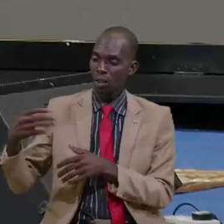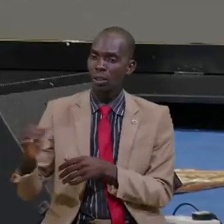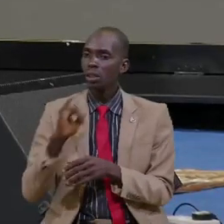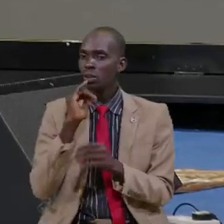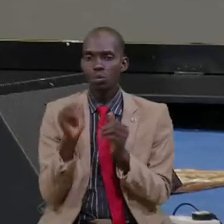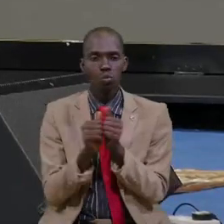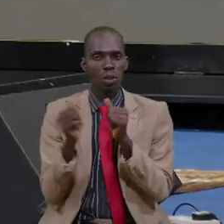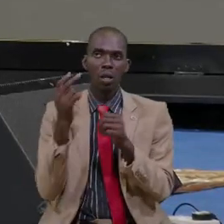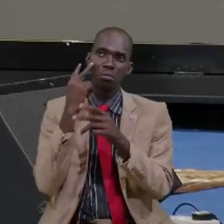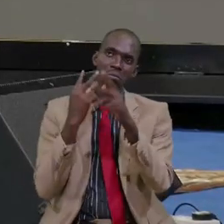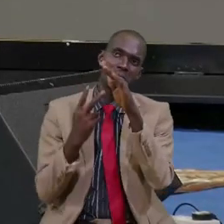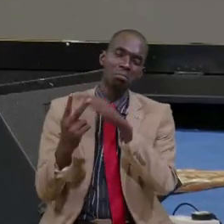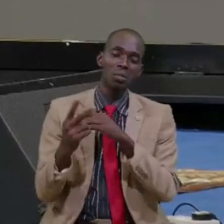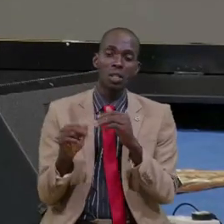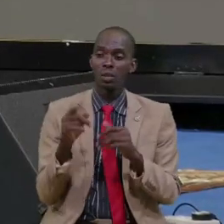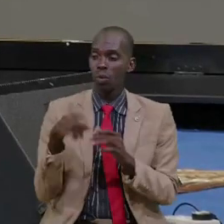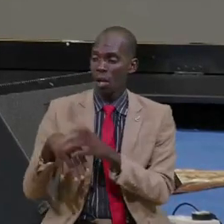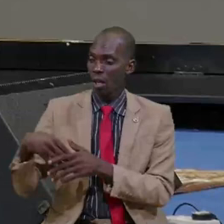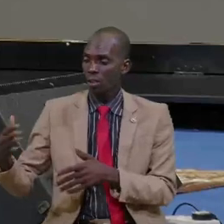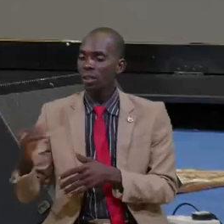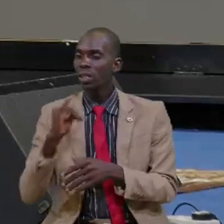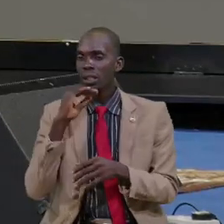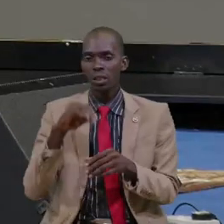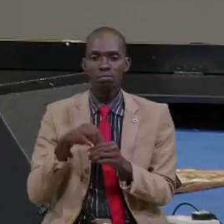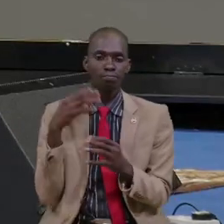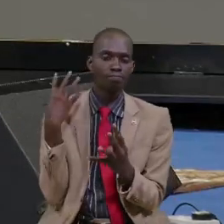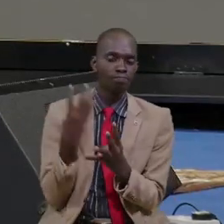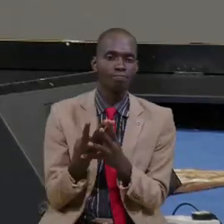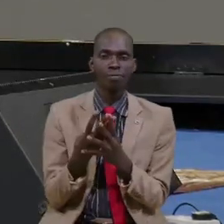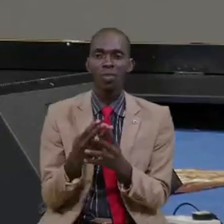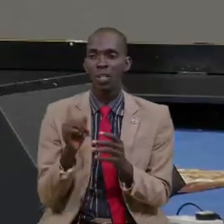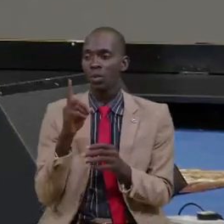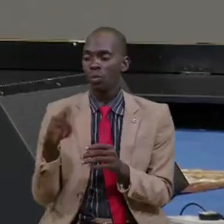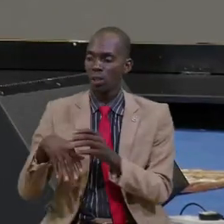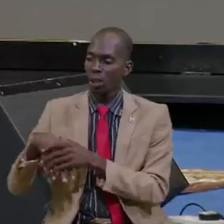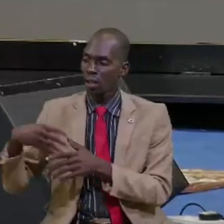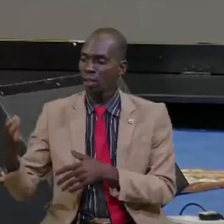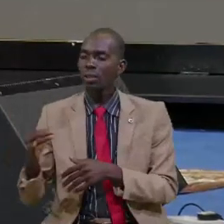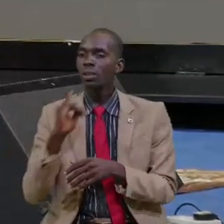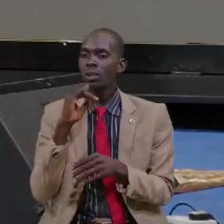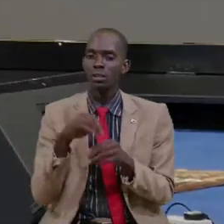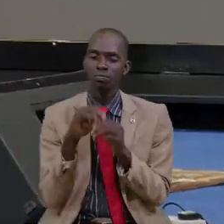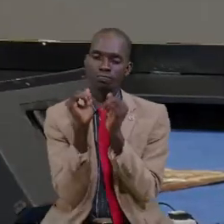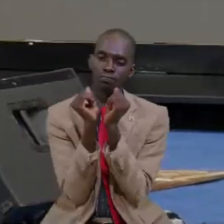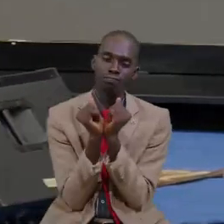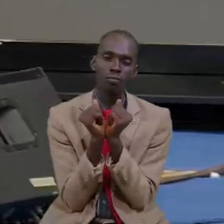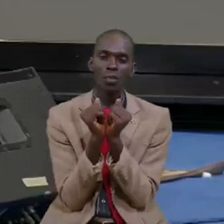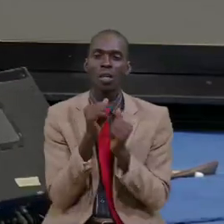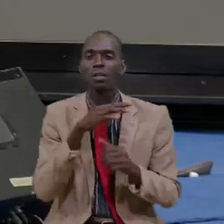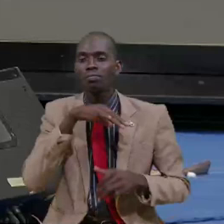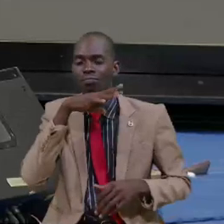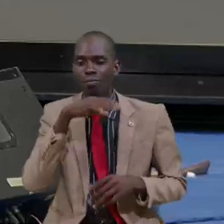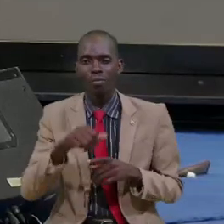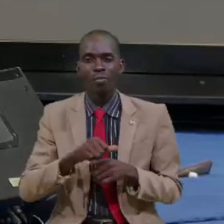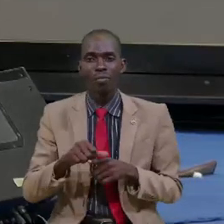est sans vision, en captivité, est dans la corruption. Et vous comprenez, ça